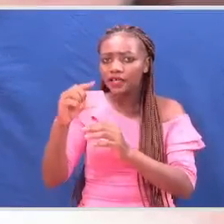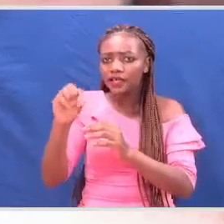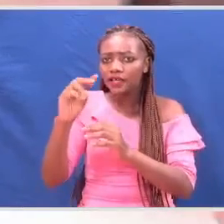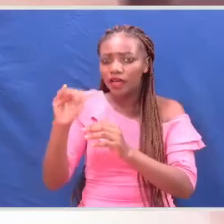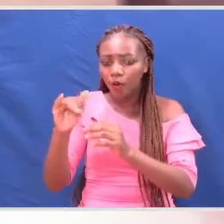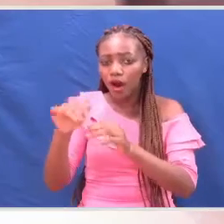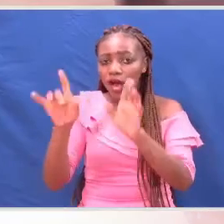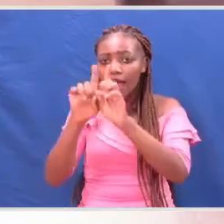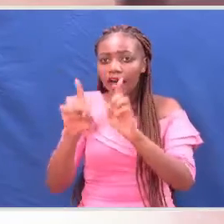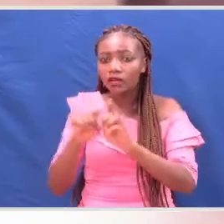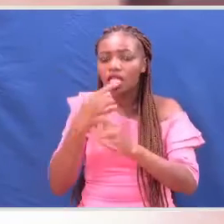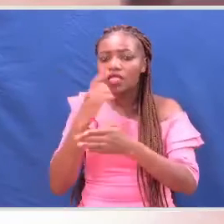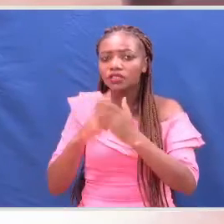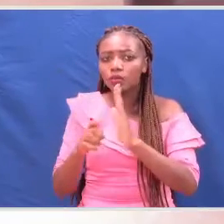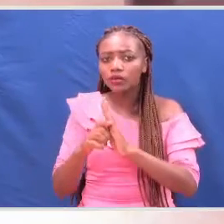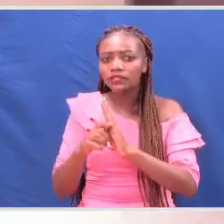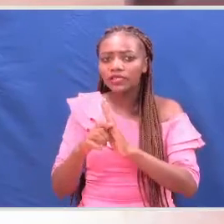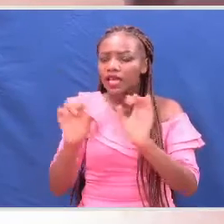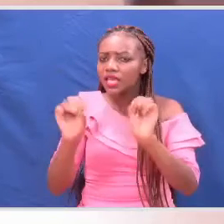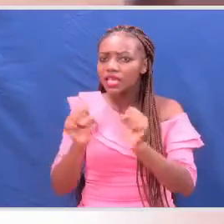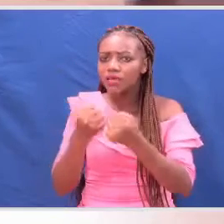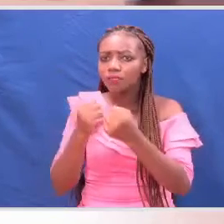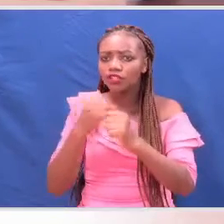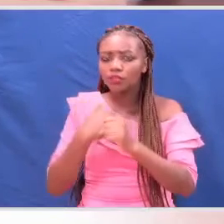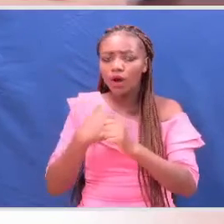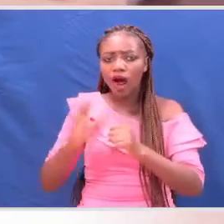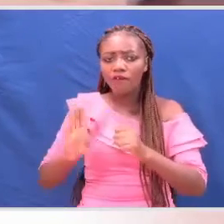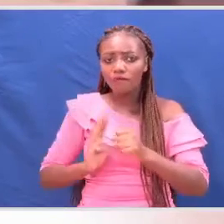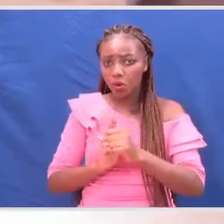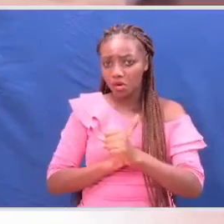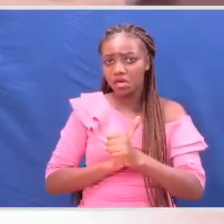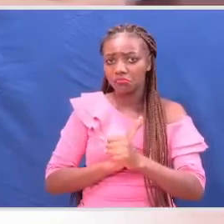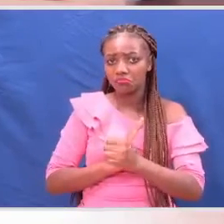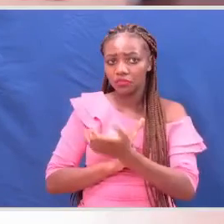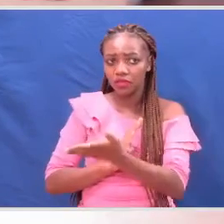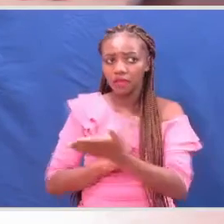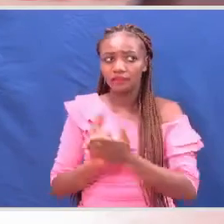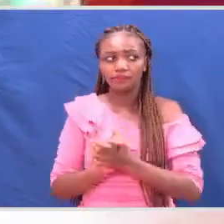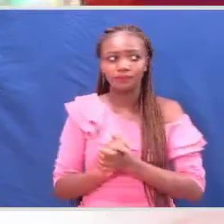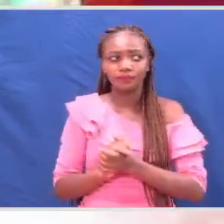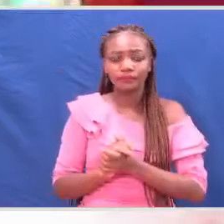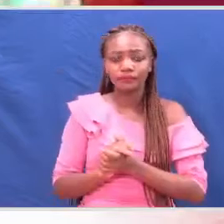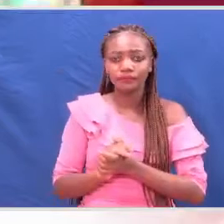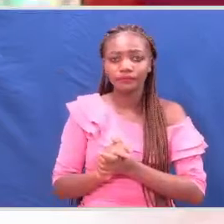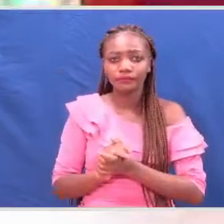bali pia kuvunjiliwa mbali kwa bodi ya kaunti hiyo. The court